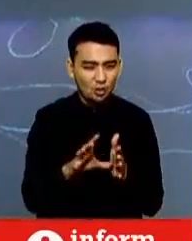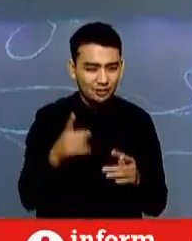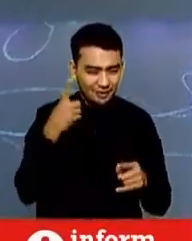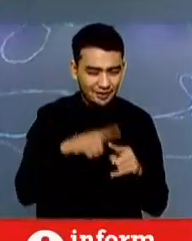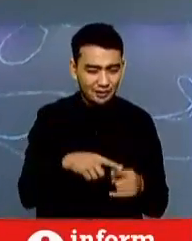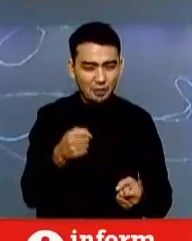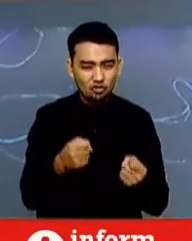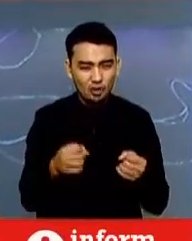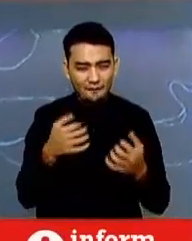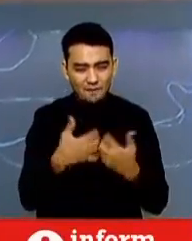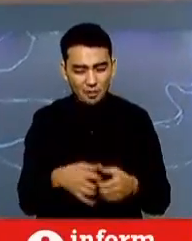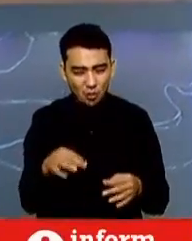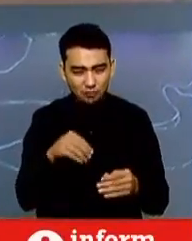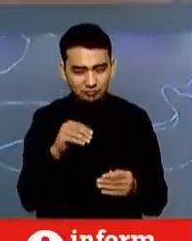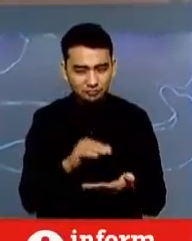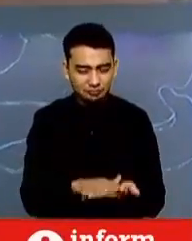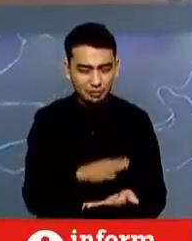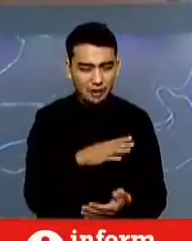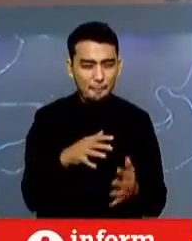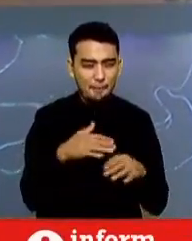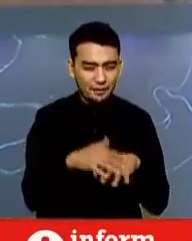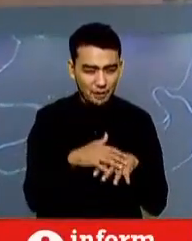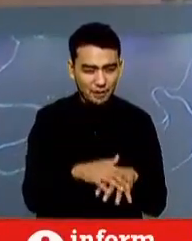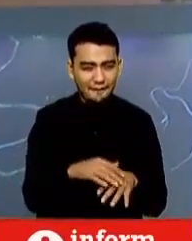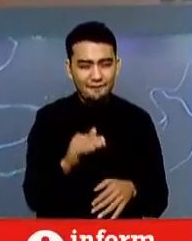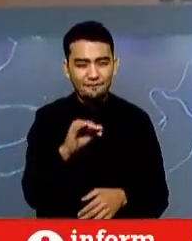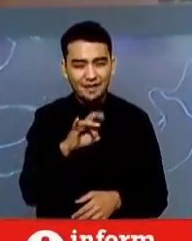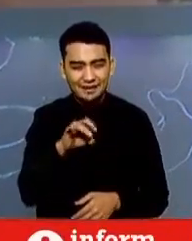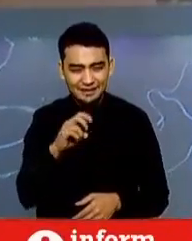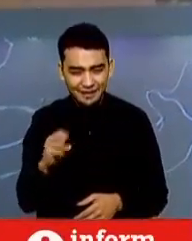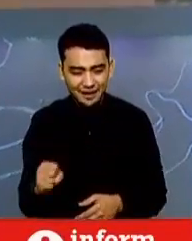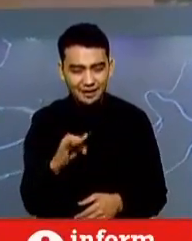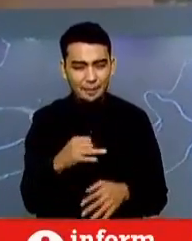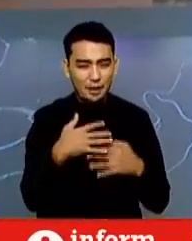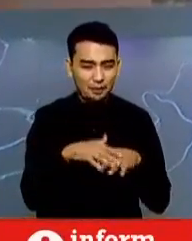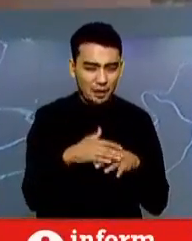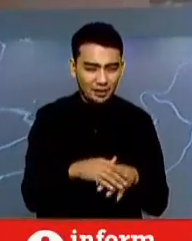автоматика математика физика математика информатика